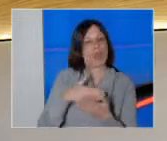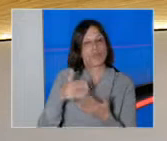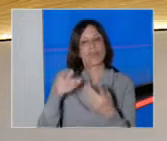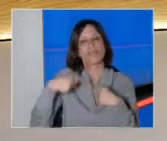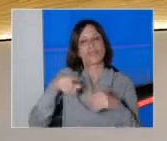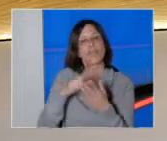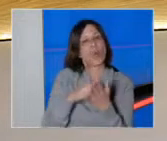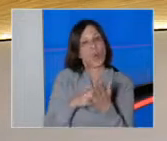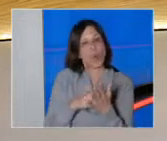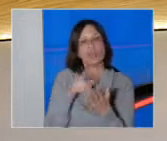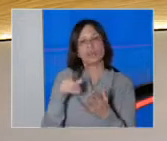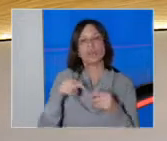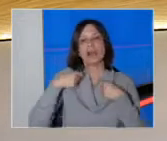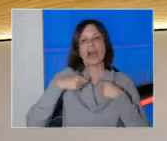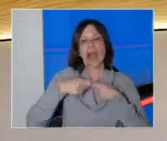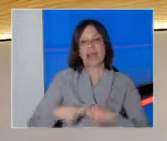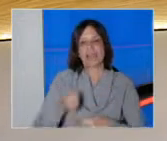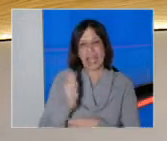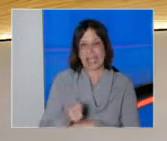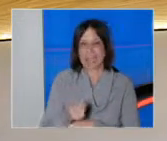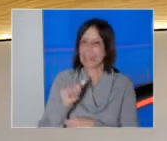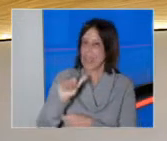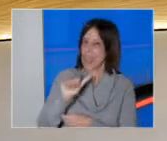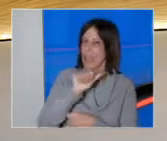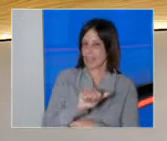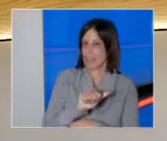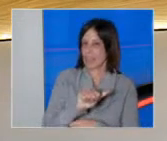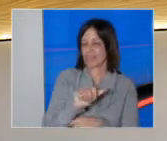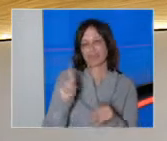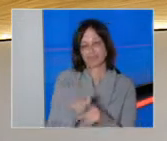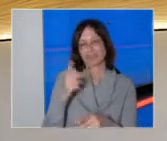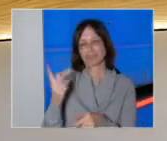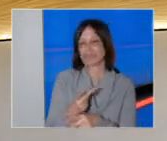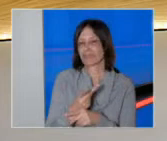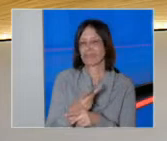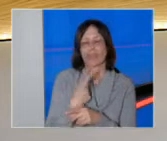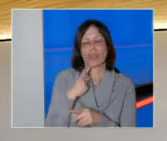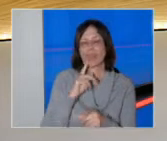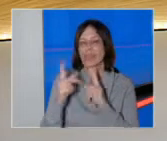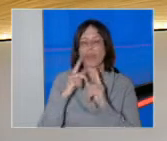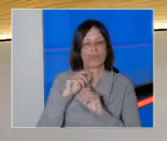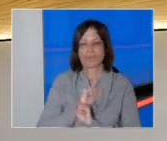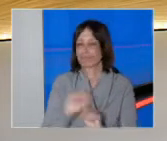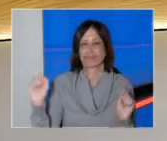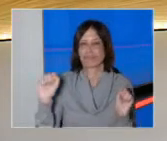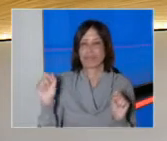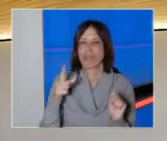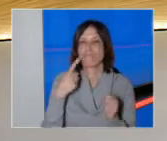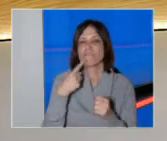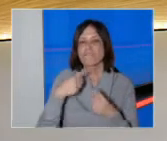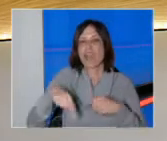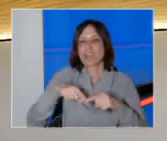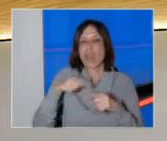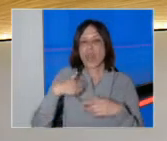בוועדת חוקה, שם חבר הכנסת אלי אבידר, כרגיל לא אפשר לומר בתקופה האחרונה, התפוצץ במהלך הדיון אחרי שהיה ברור שהוועדה לא